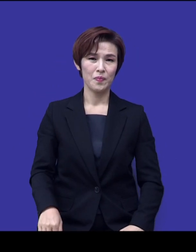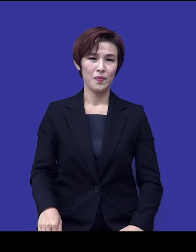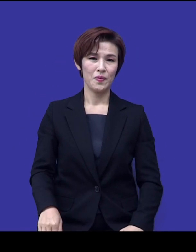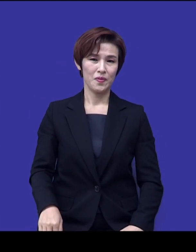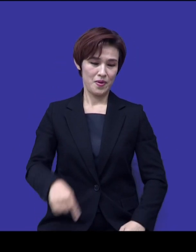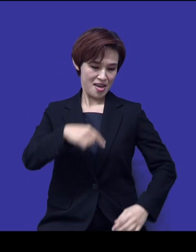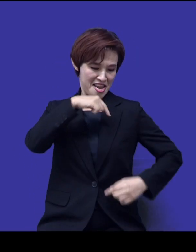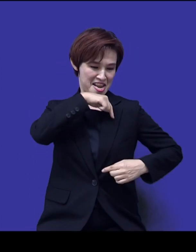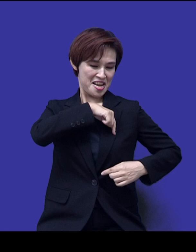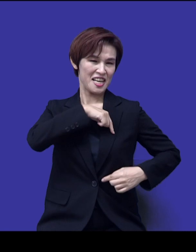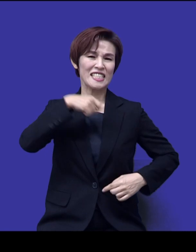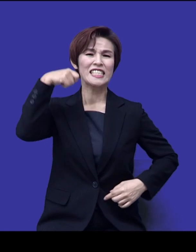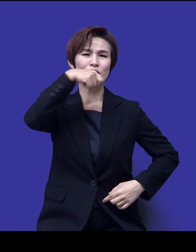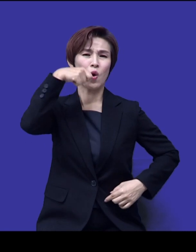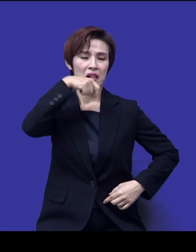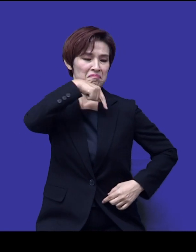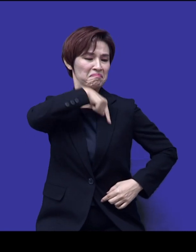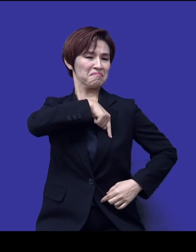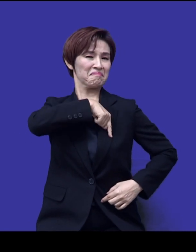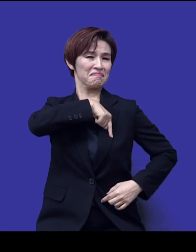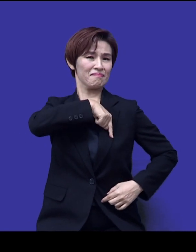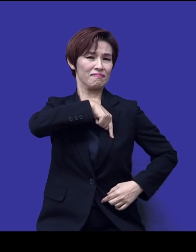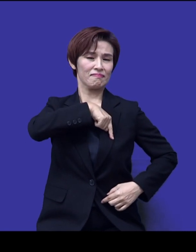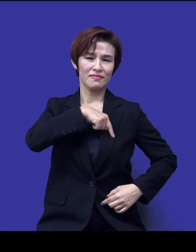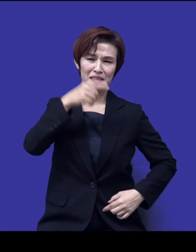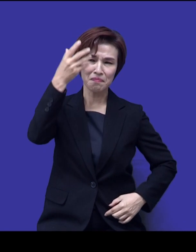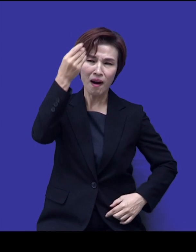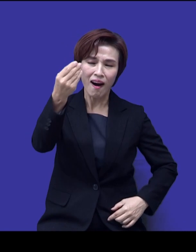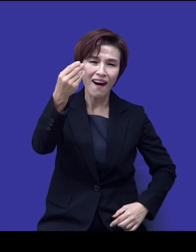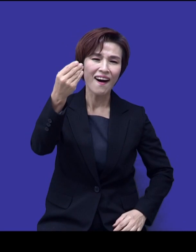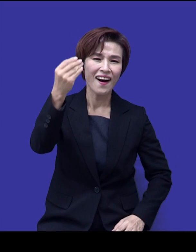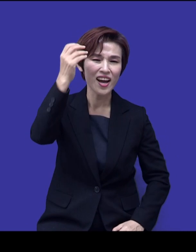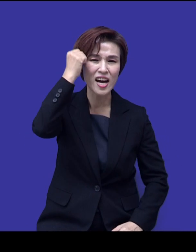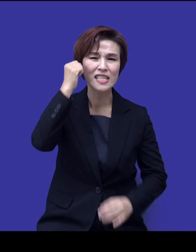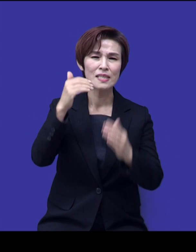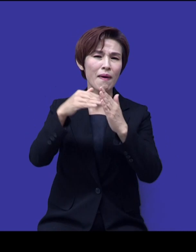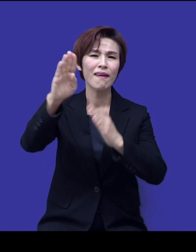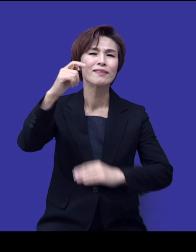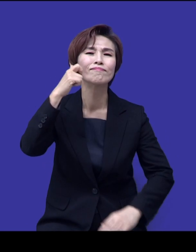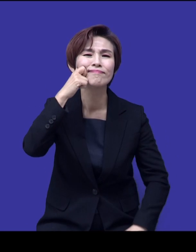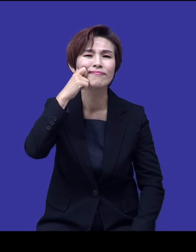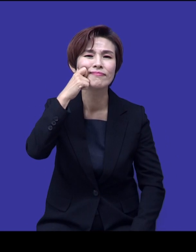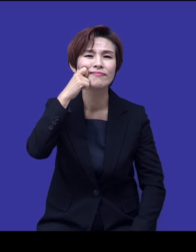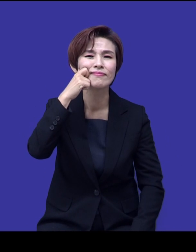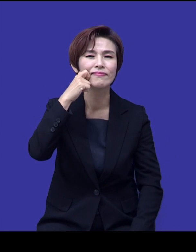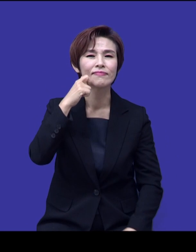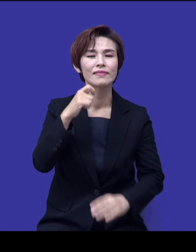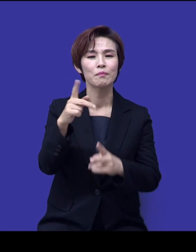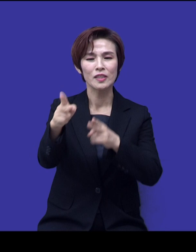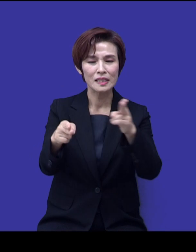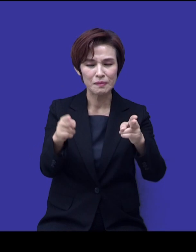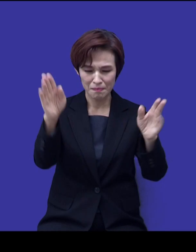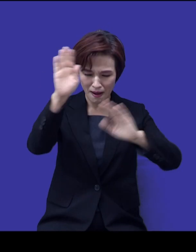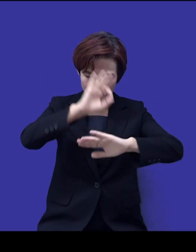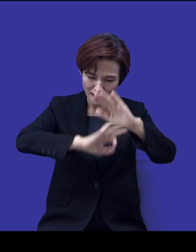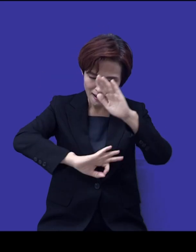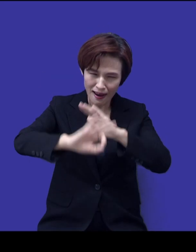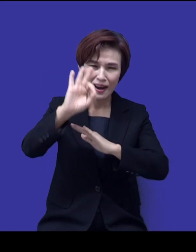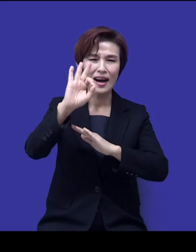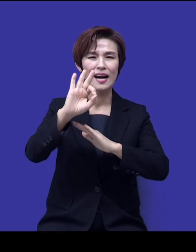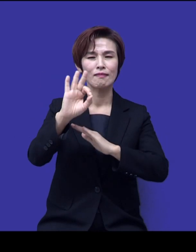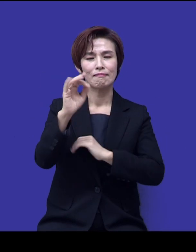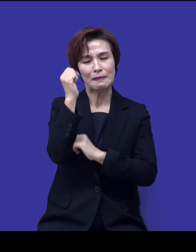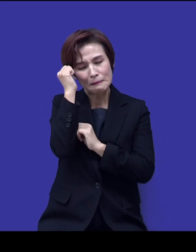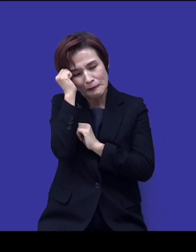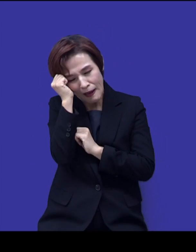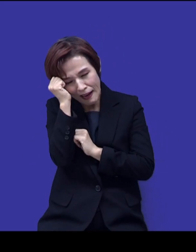선생님들 볼펜 꽂고 다니듯이 늘 칫솔을 갖고 다니던 모습이 기억이 나요. 그러니까 집에 못 들어간다는 아. 얘기거든요. 늘 그냥 편집실에서 밤새고 그냥 어디서